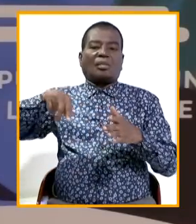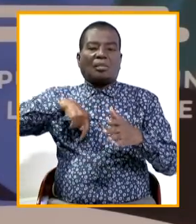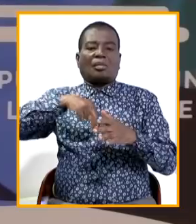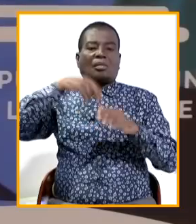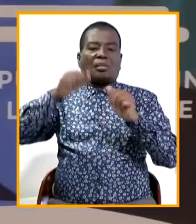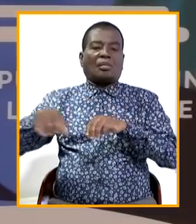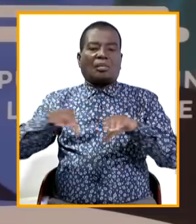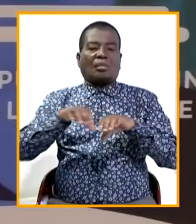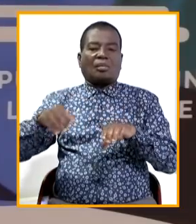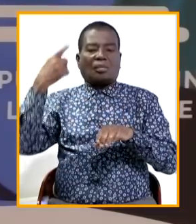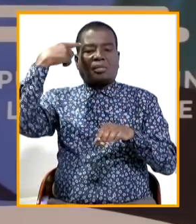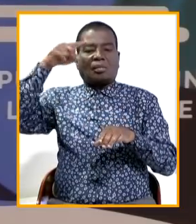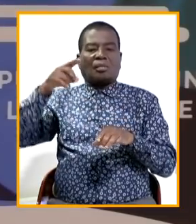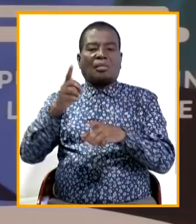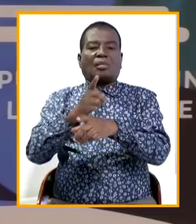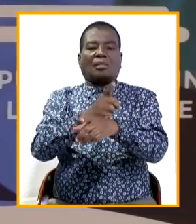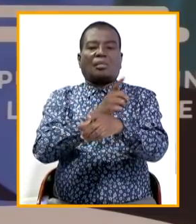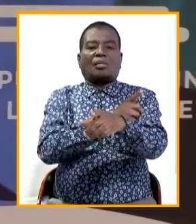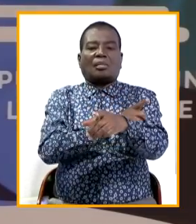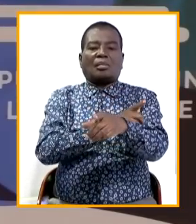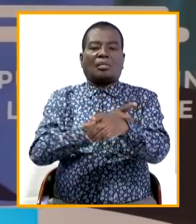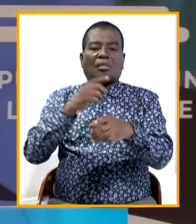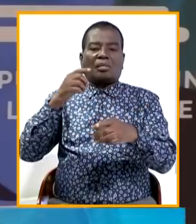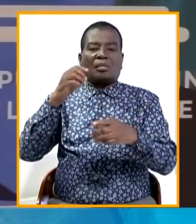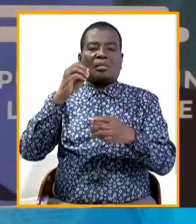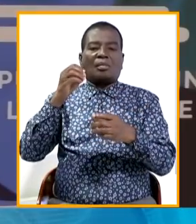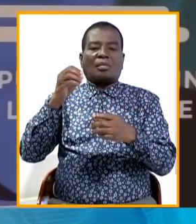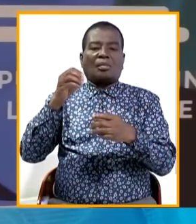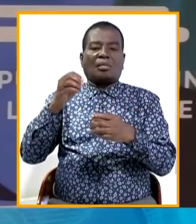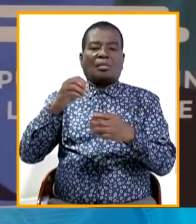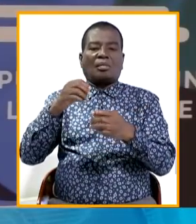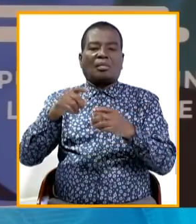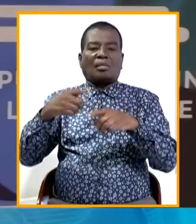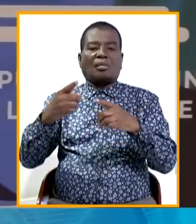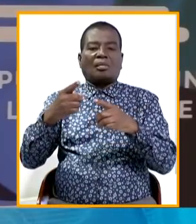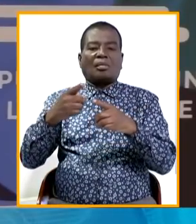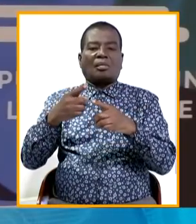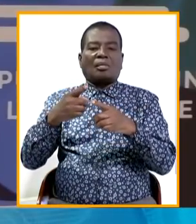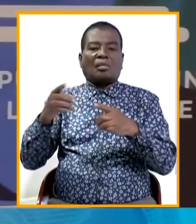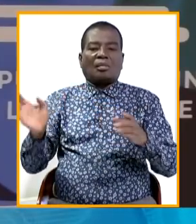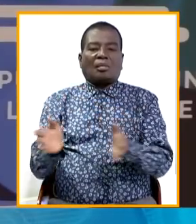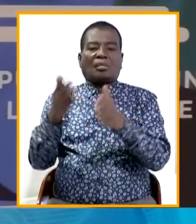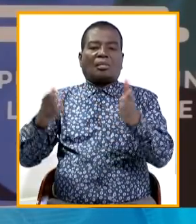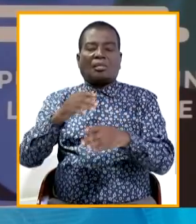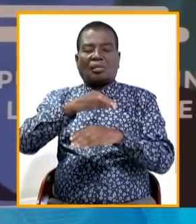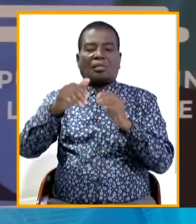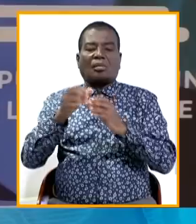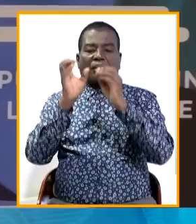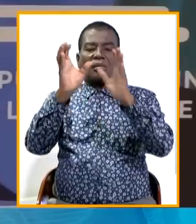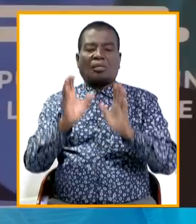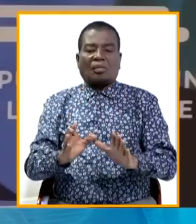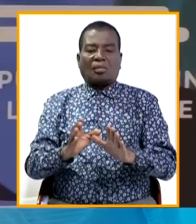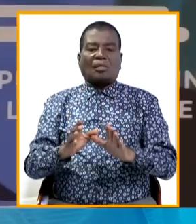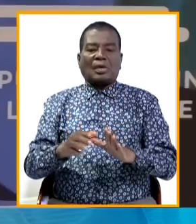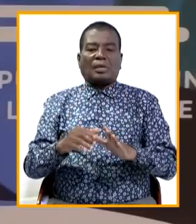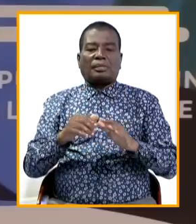pouvons faire pour développer davantage de leviers qui encouragent tous les citoyens, où qu'ils soient, à